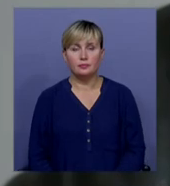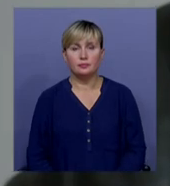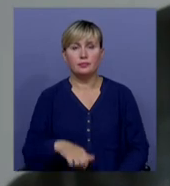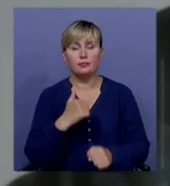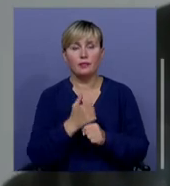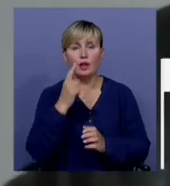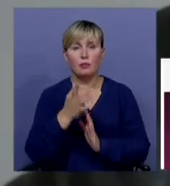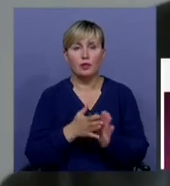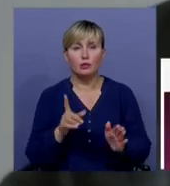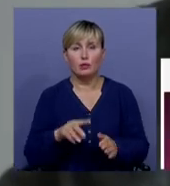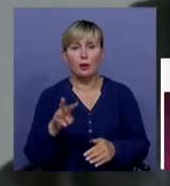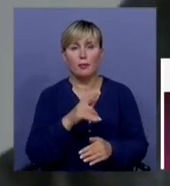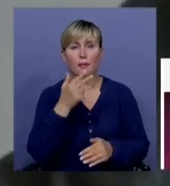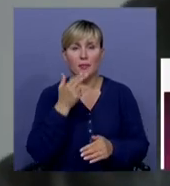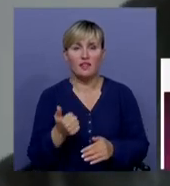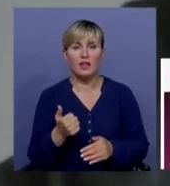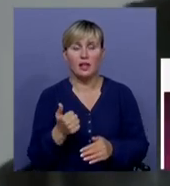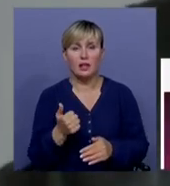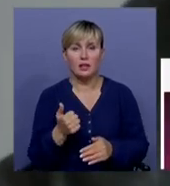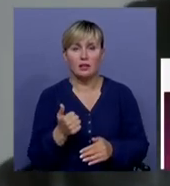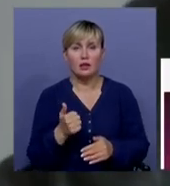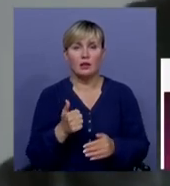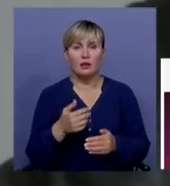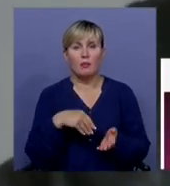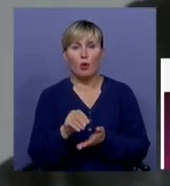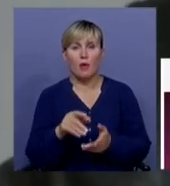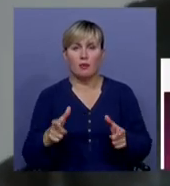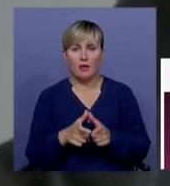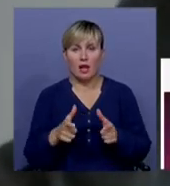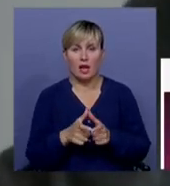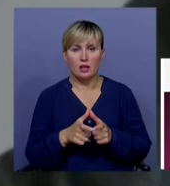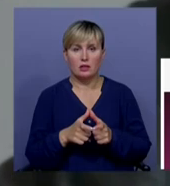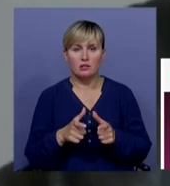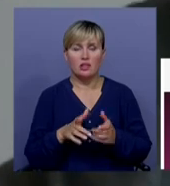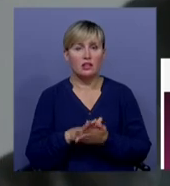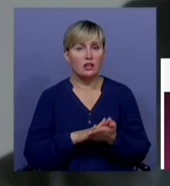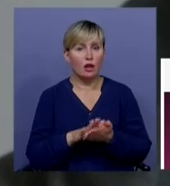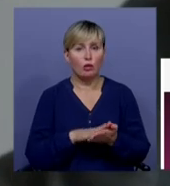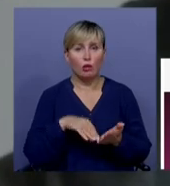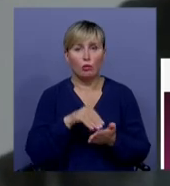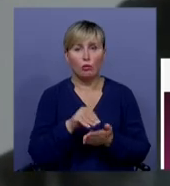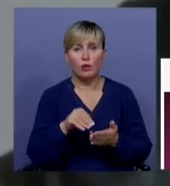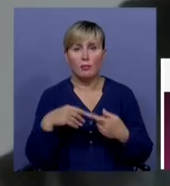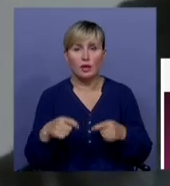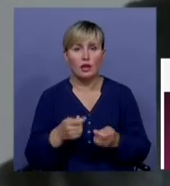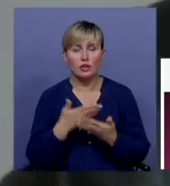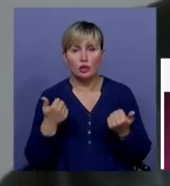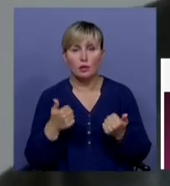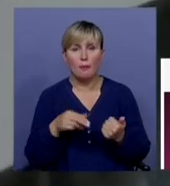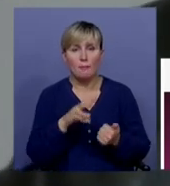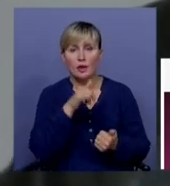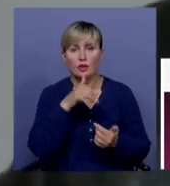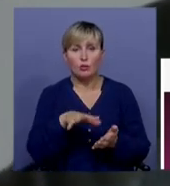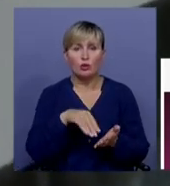что хотя мы привыкли в обиходе говорить о покупке билета, фактически никакой купли-продажи не происходит. То есть мы не можем купить